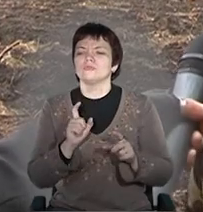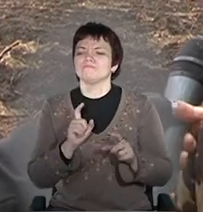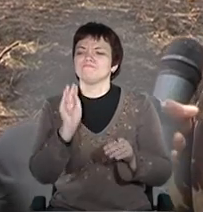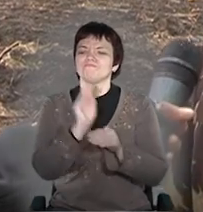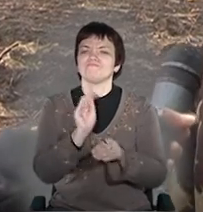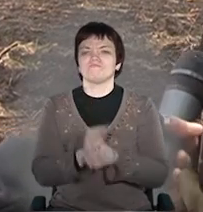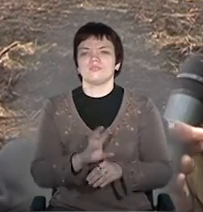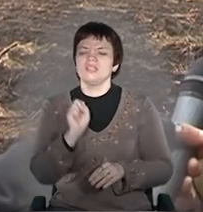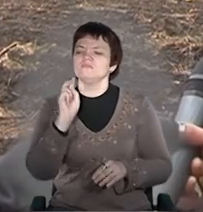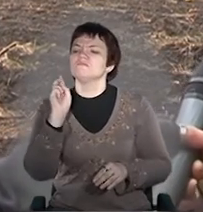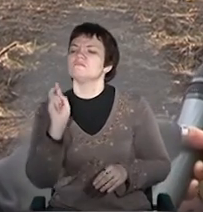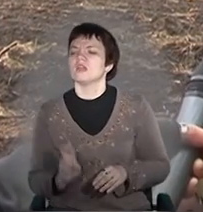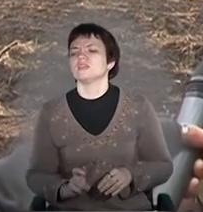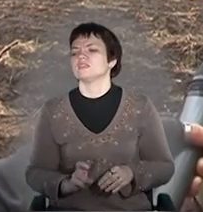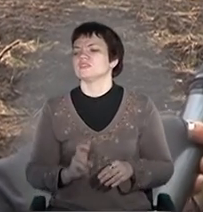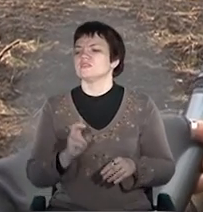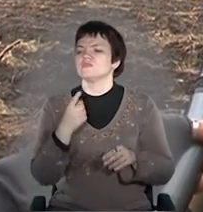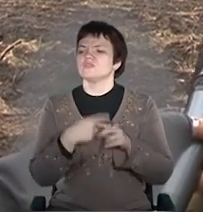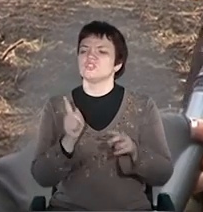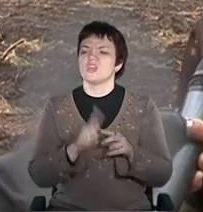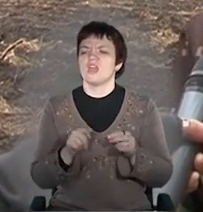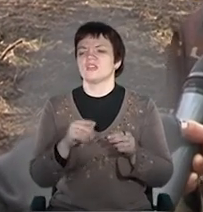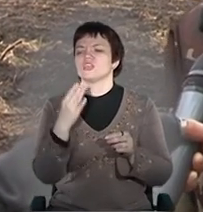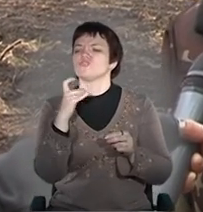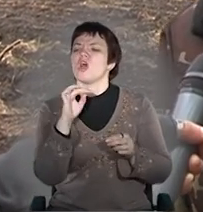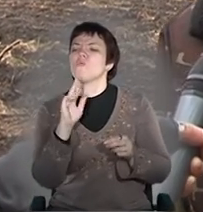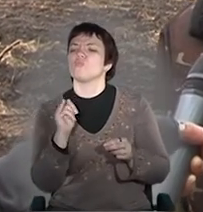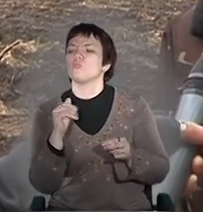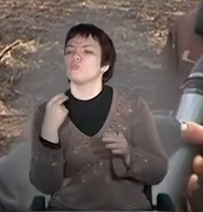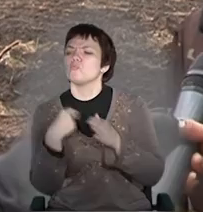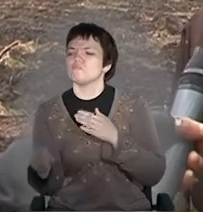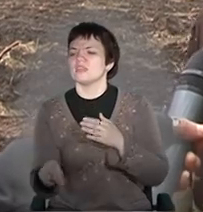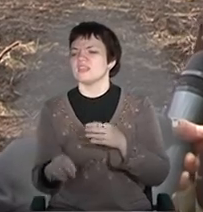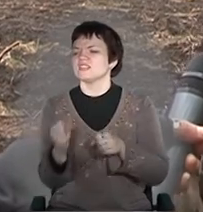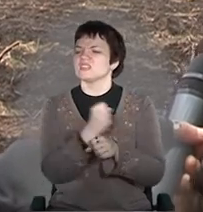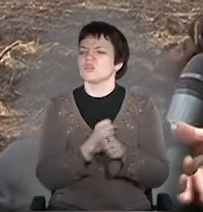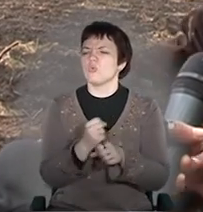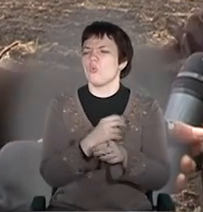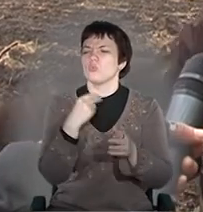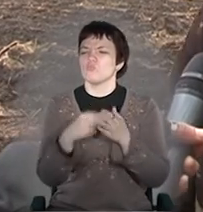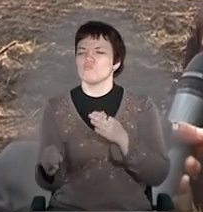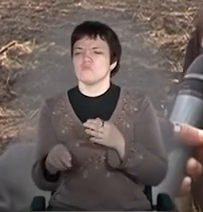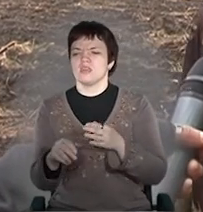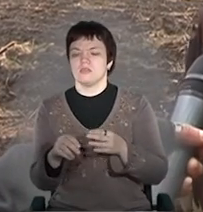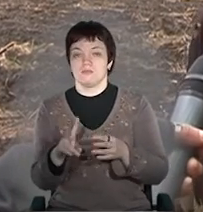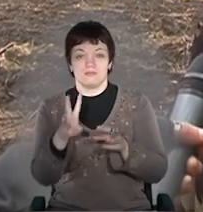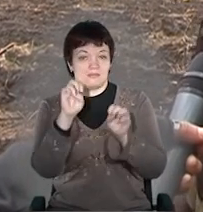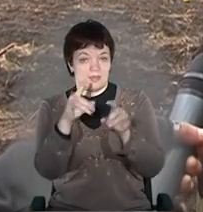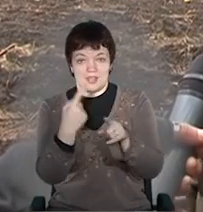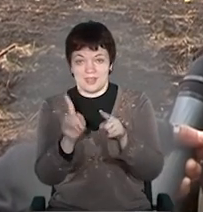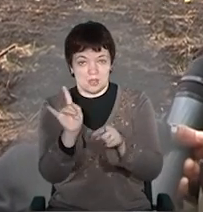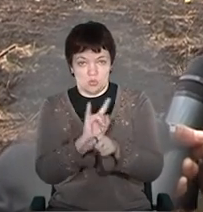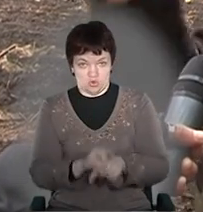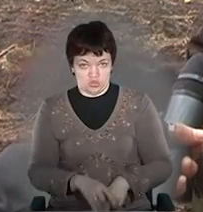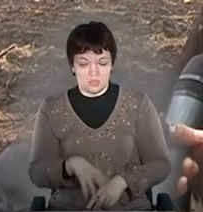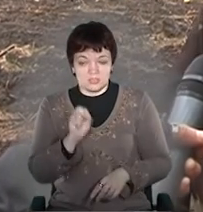що Арсен Борисович викупив Шваровську санаторію, то брехня. Я чого